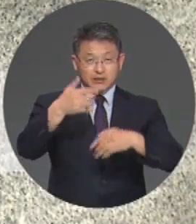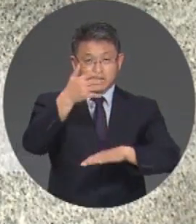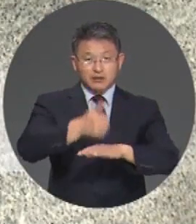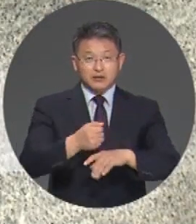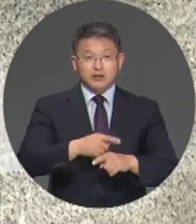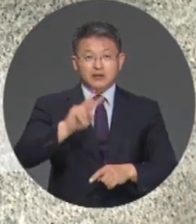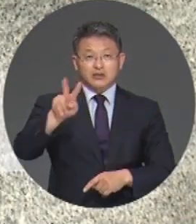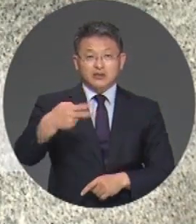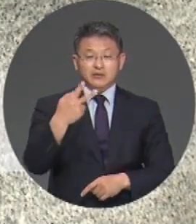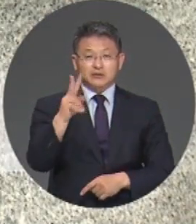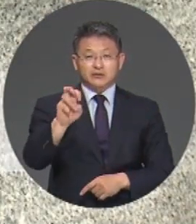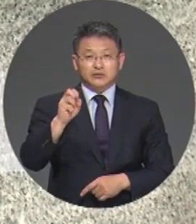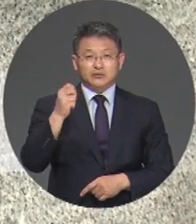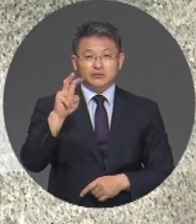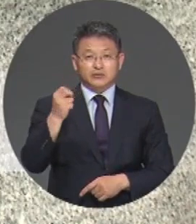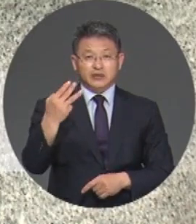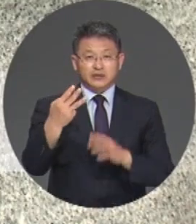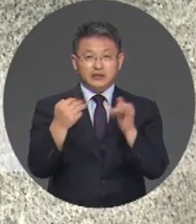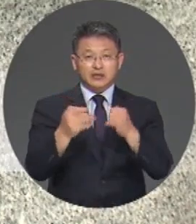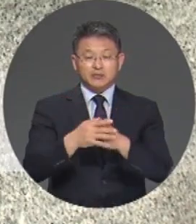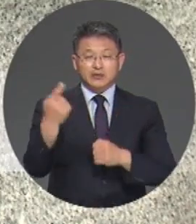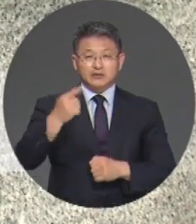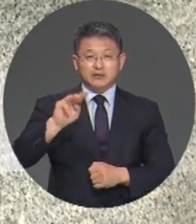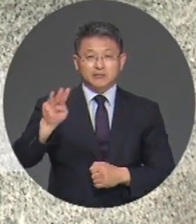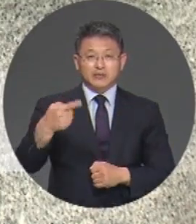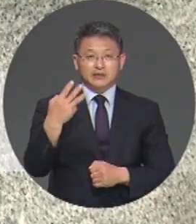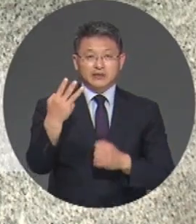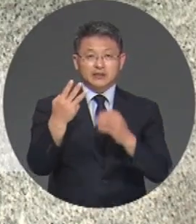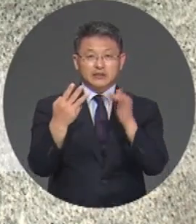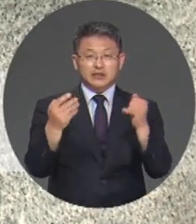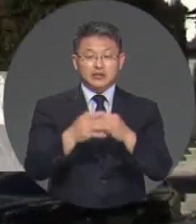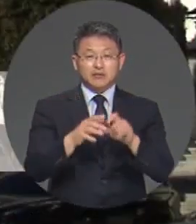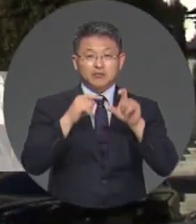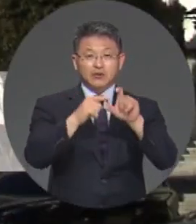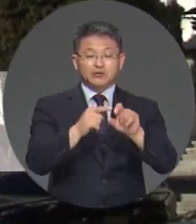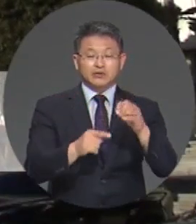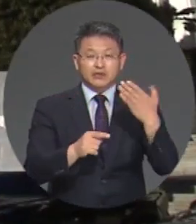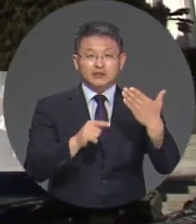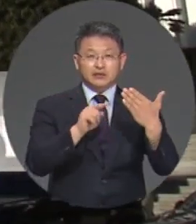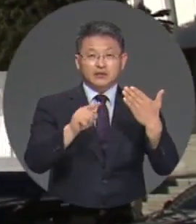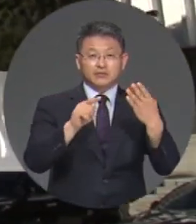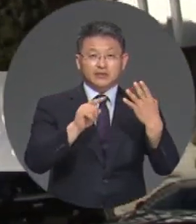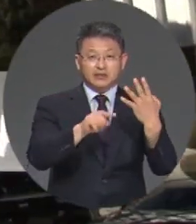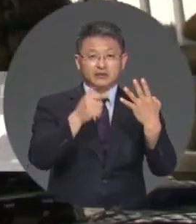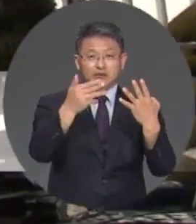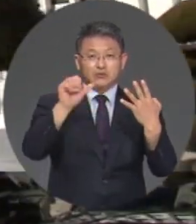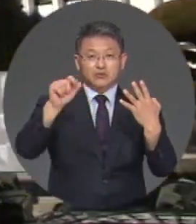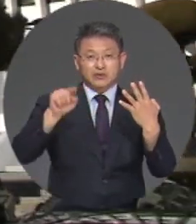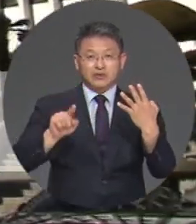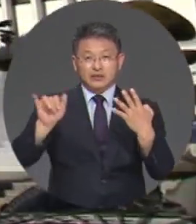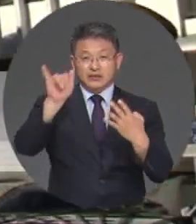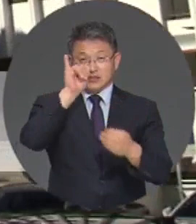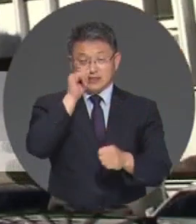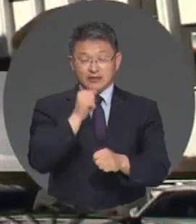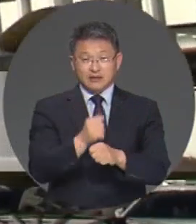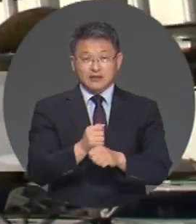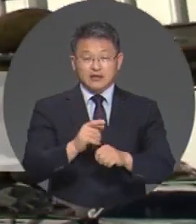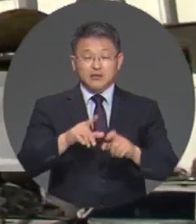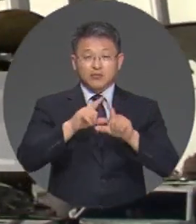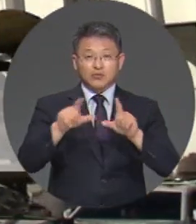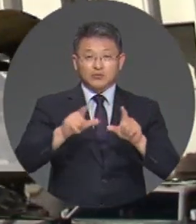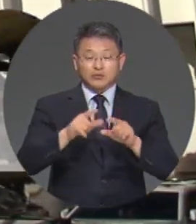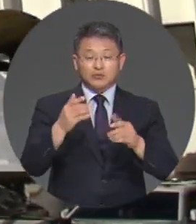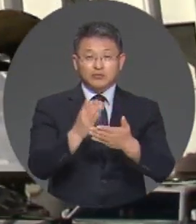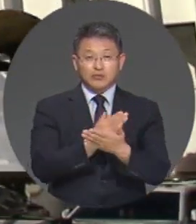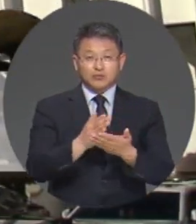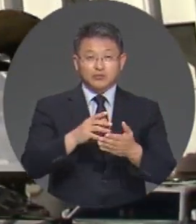223명 선발에 113명이 지원해 평균 4.95대 1의 경쟁률을 보였습니다 일반